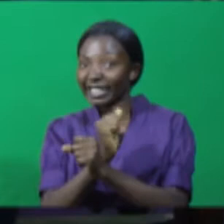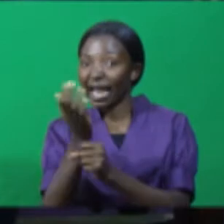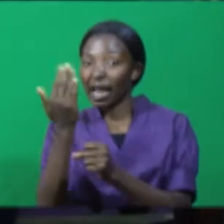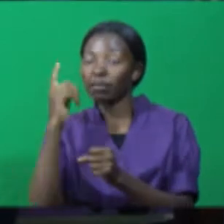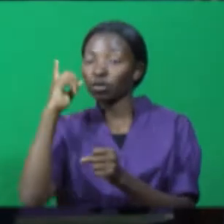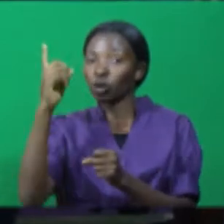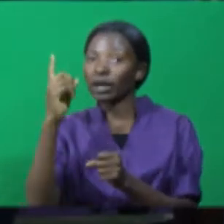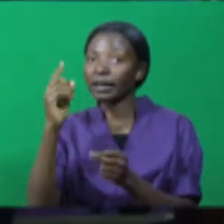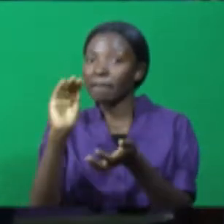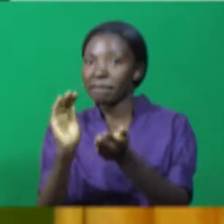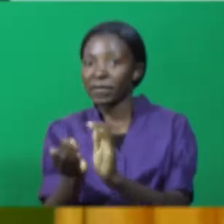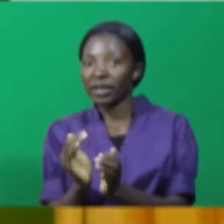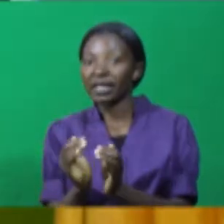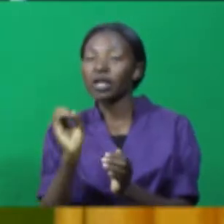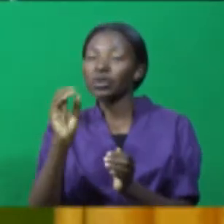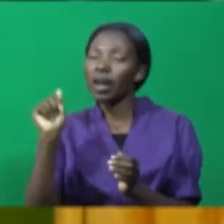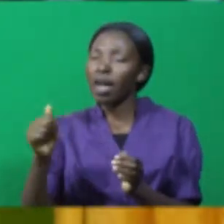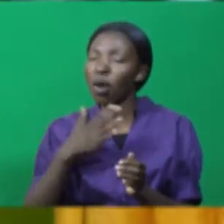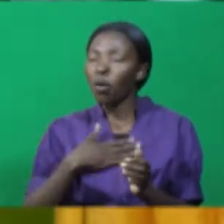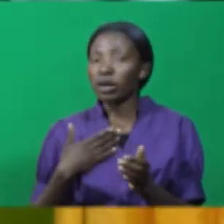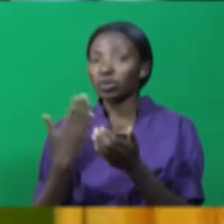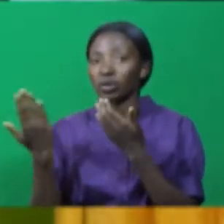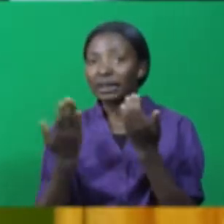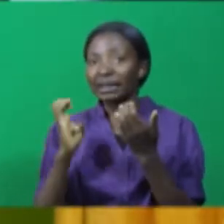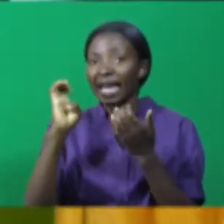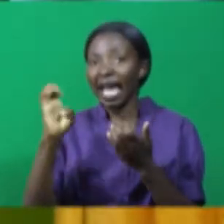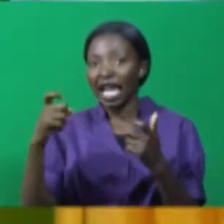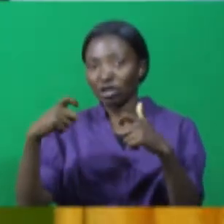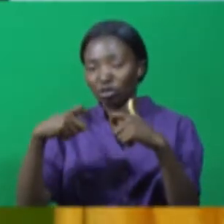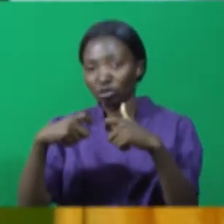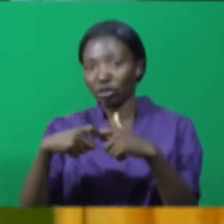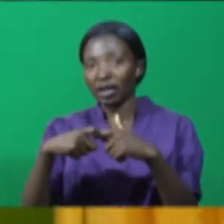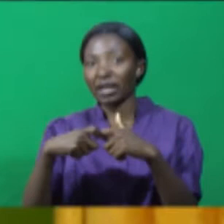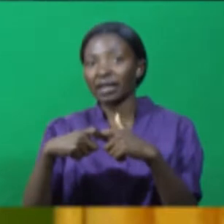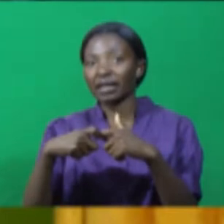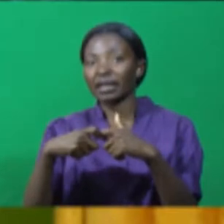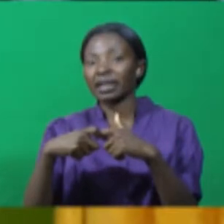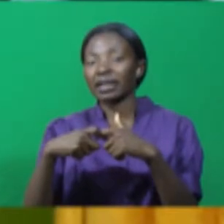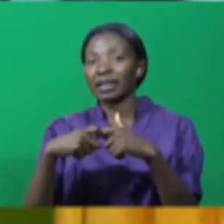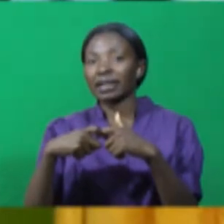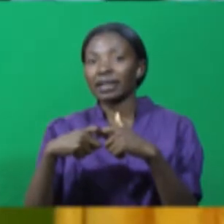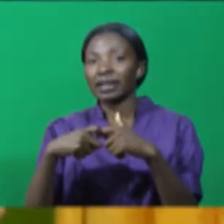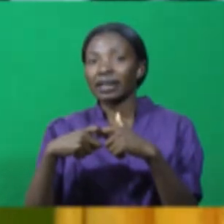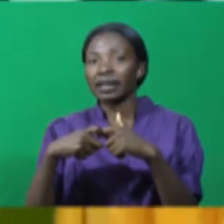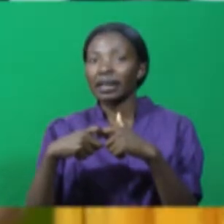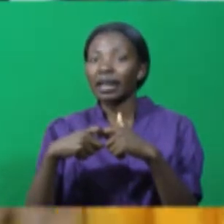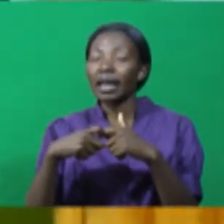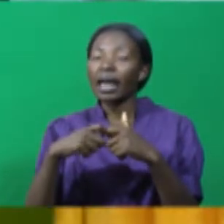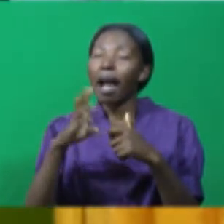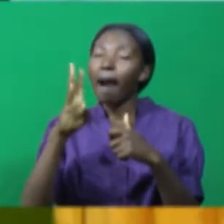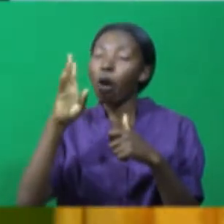25 Saka, tine pfungwa yekuti Mwari anogona kutendera njodzi kusvika. Alright. Good.